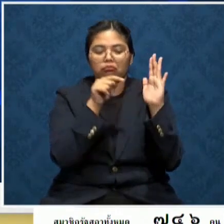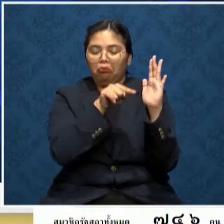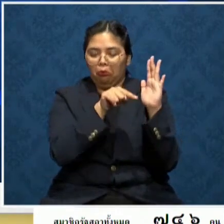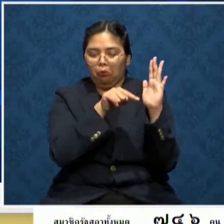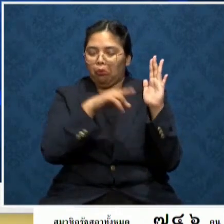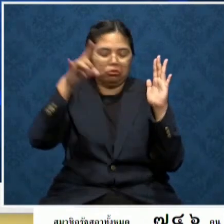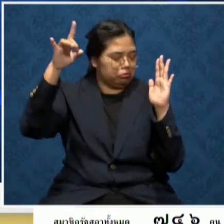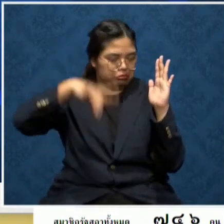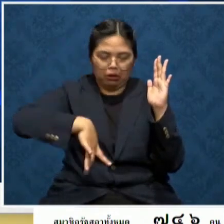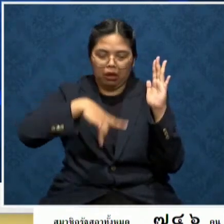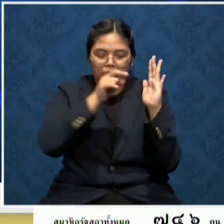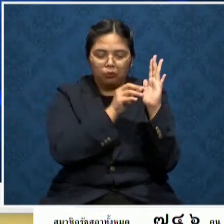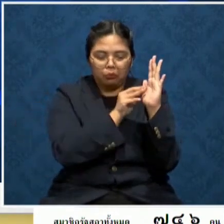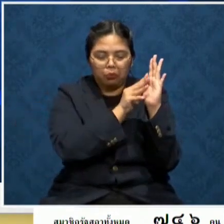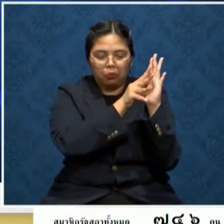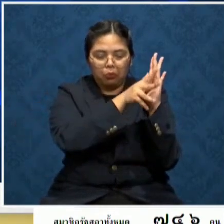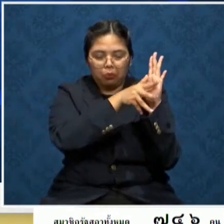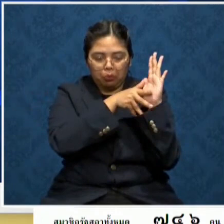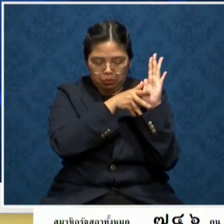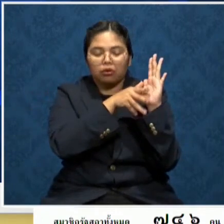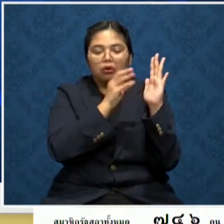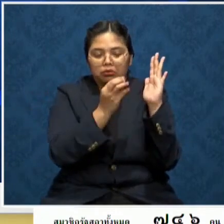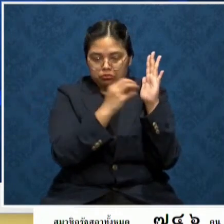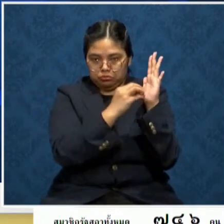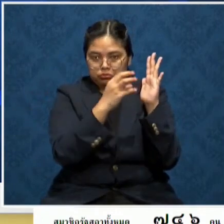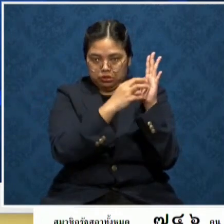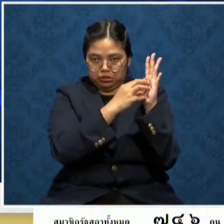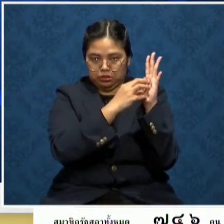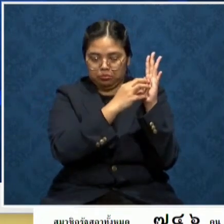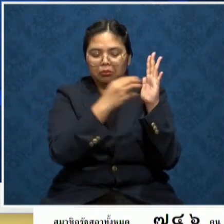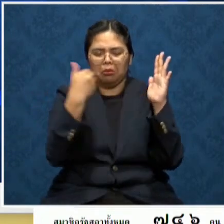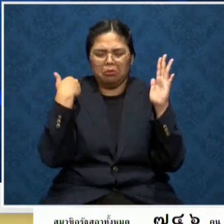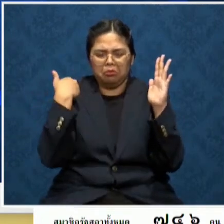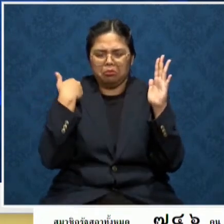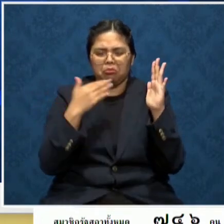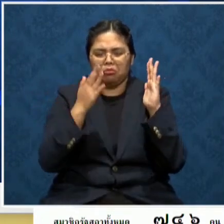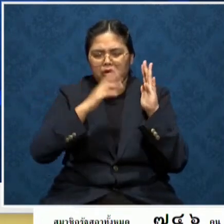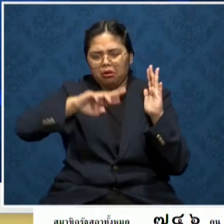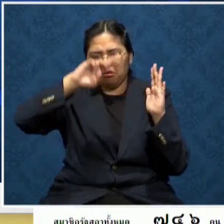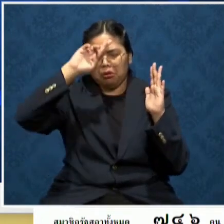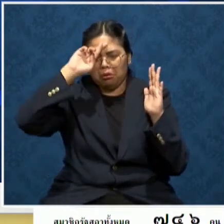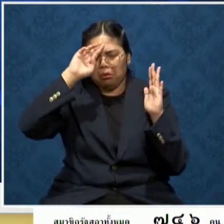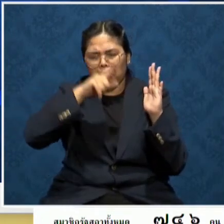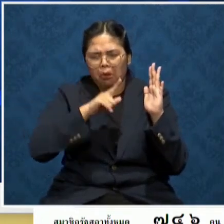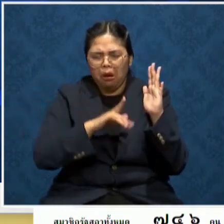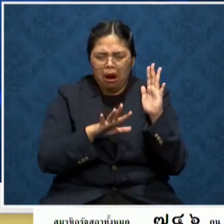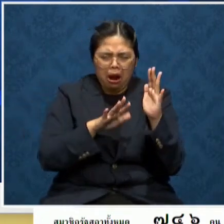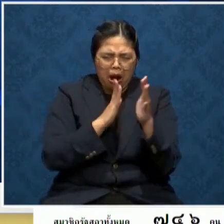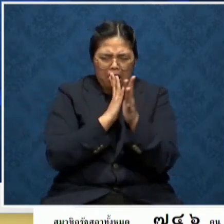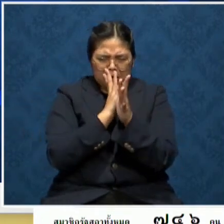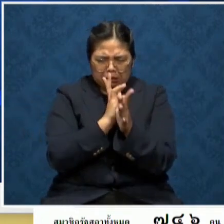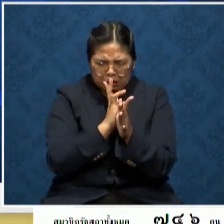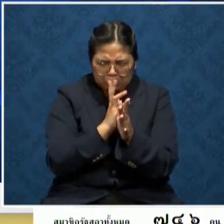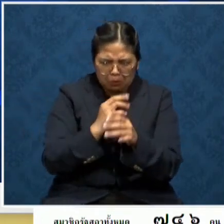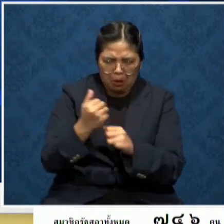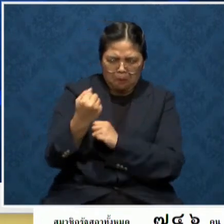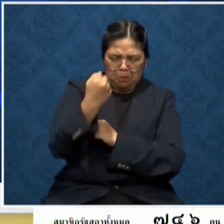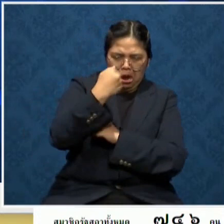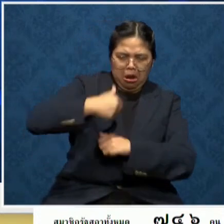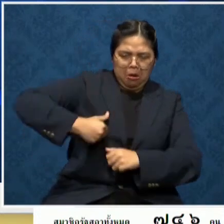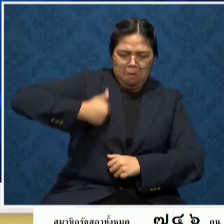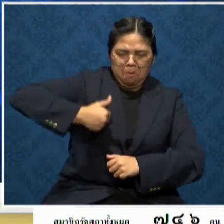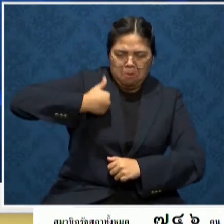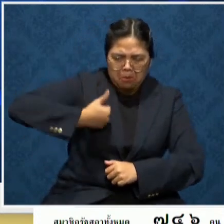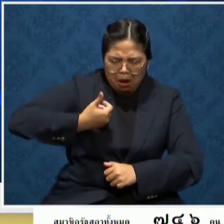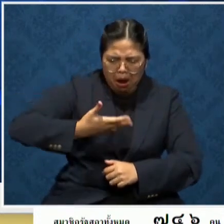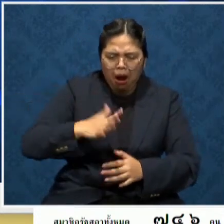ณก่อนที่แรกและลามประยรวภับลกุกในกุงเทพคนค่ายจะใช้อำนาจและเส้นสายเพื่อแ่งชิงควขคนหมอและคนจนคน